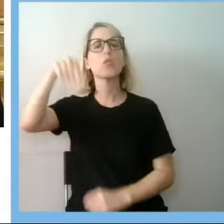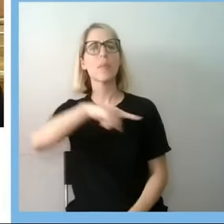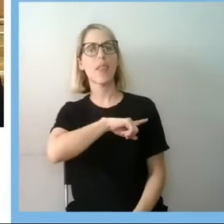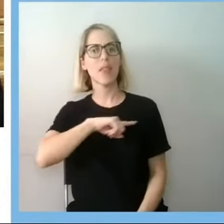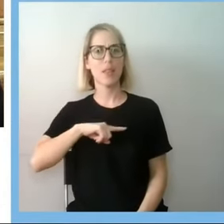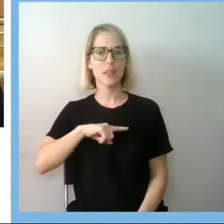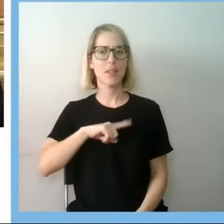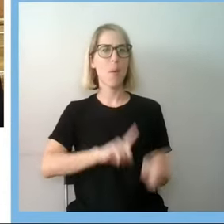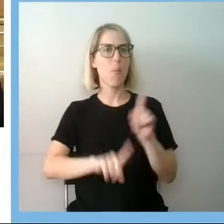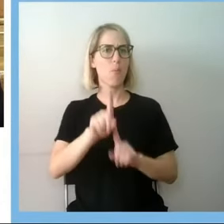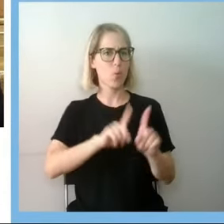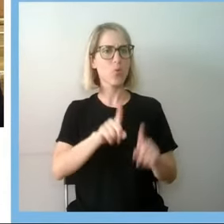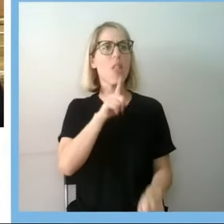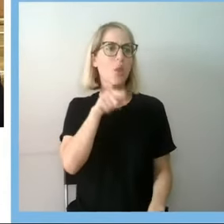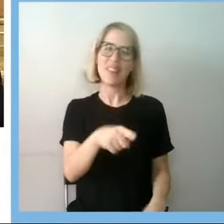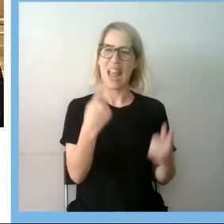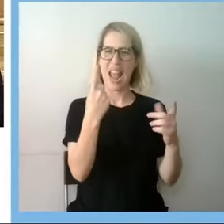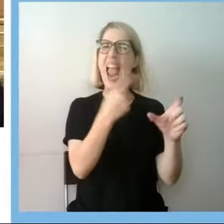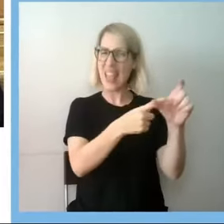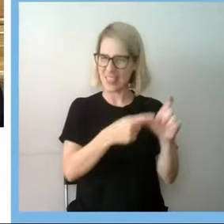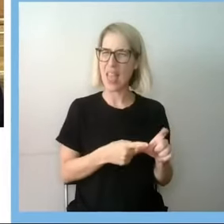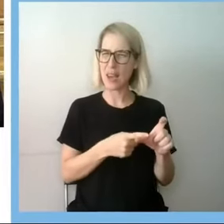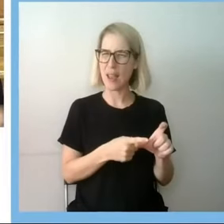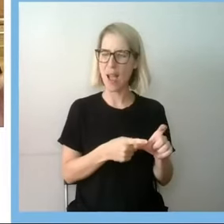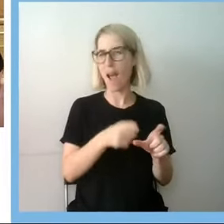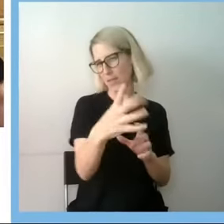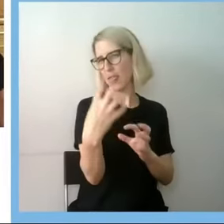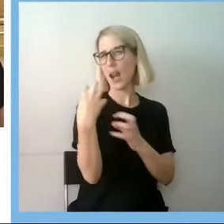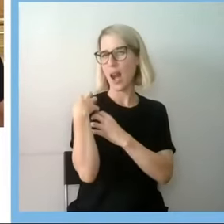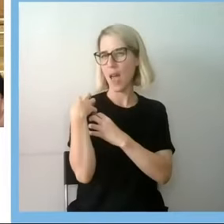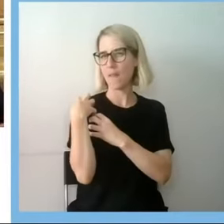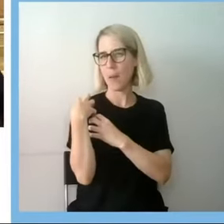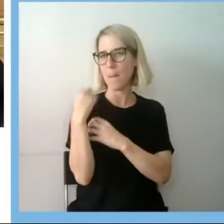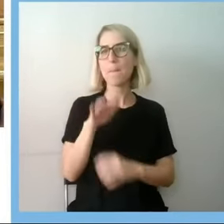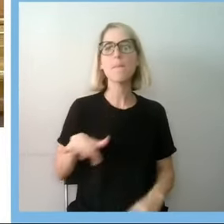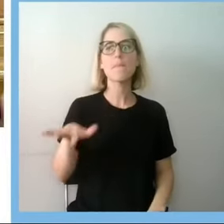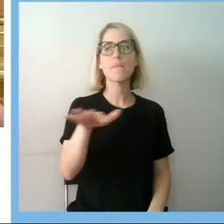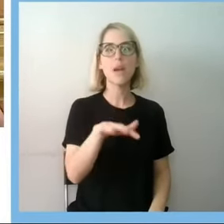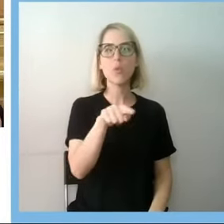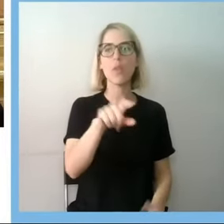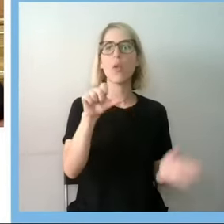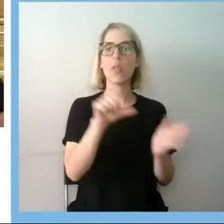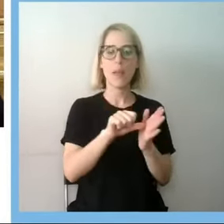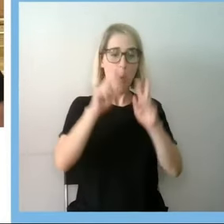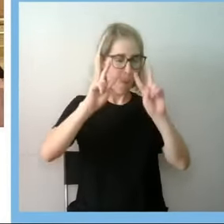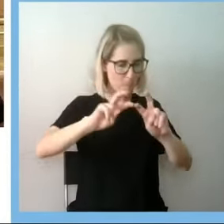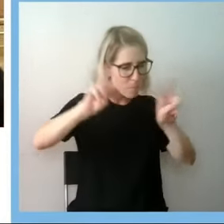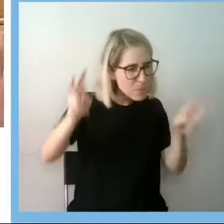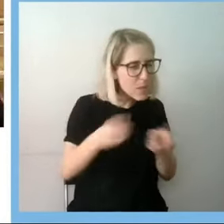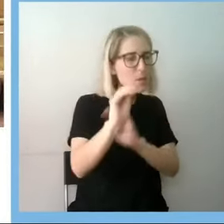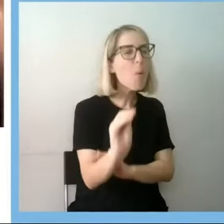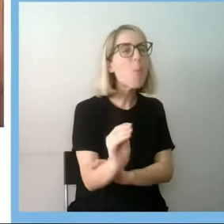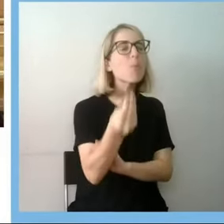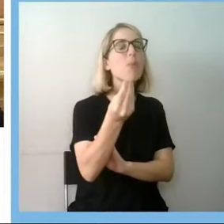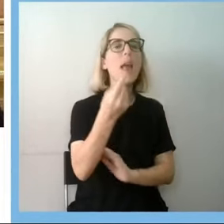η unison και εδώ, από ό,τι γνωρίζουμε. Παντού όπου κάνεις σε αυτό το Δήμο, θα βρίσκεις εταιρείες του